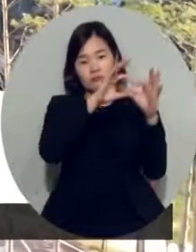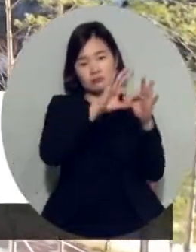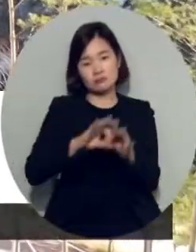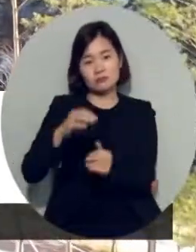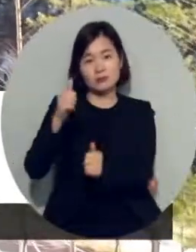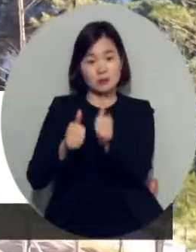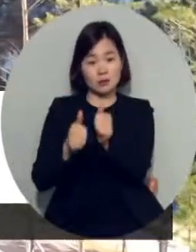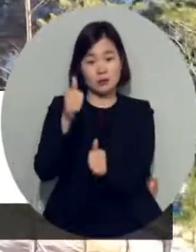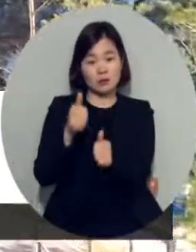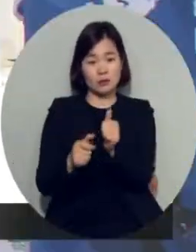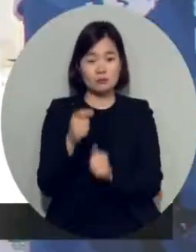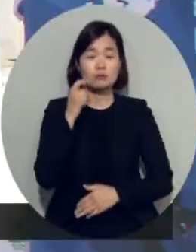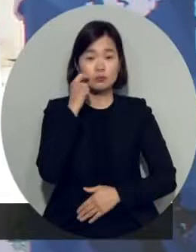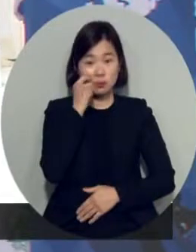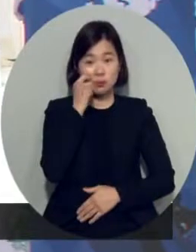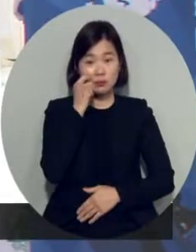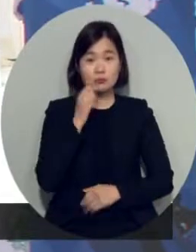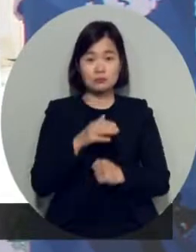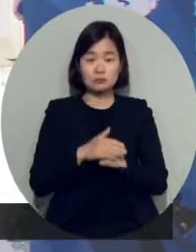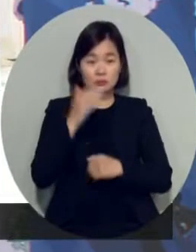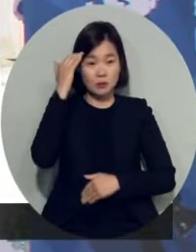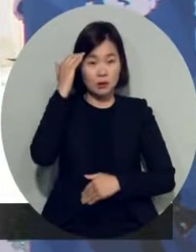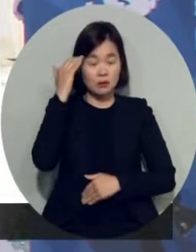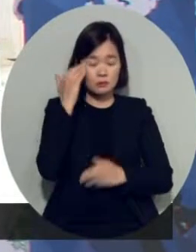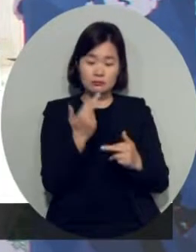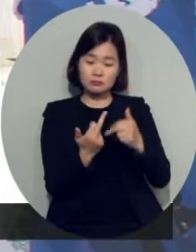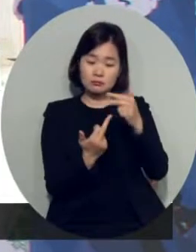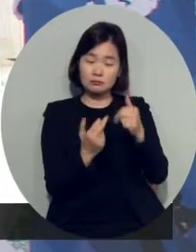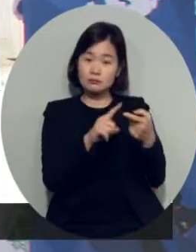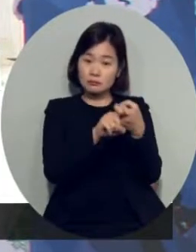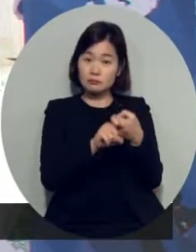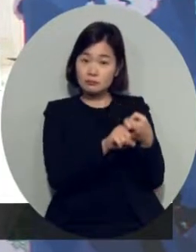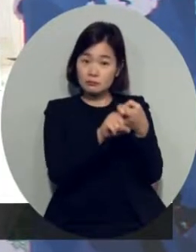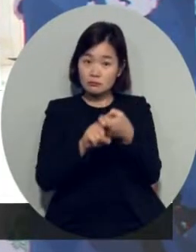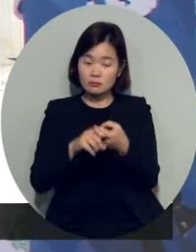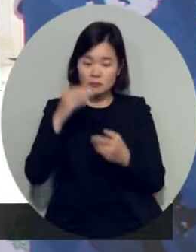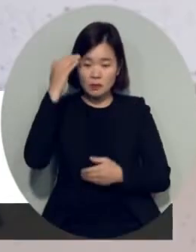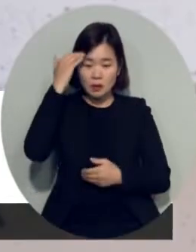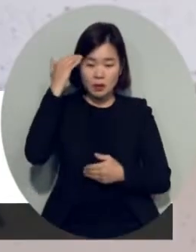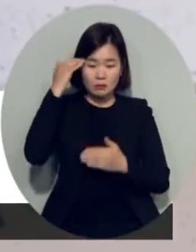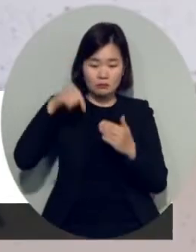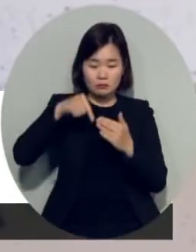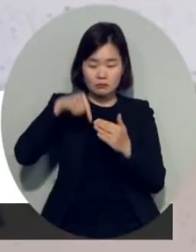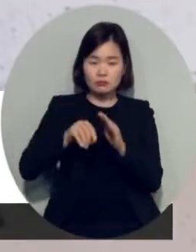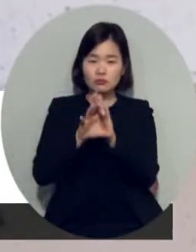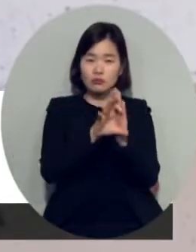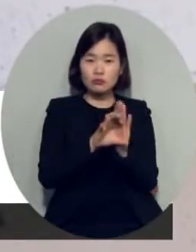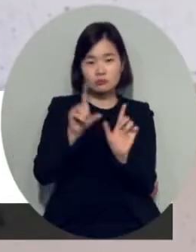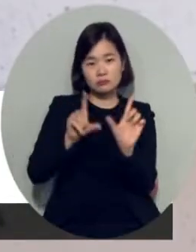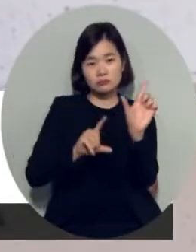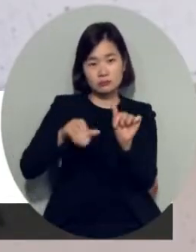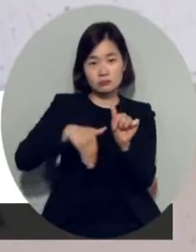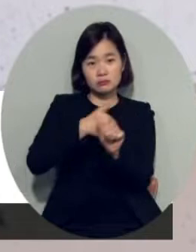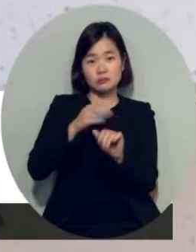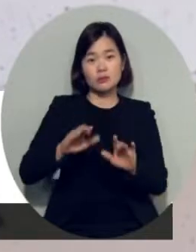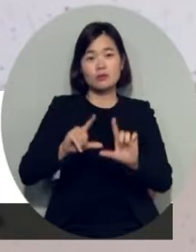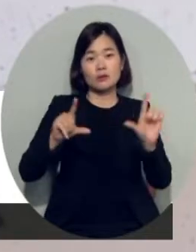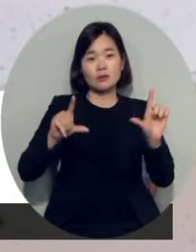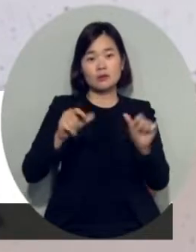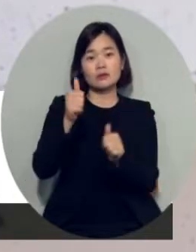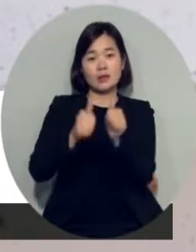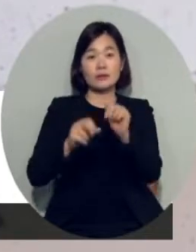치르지 못하게 됐습니다 대한 산악 연맹 은 국내외 코로나 일고 상황을 고려해서 올해 대회 를 취소하기로